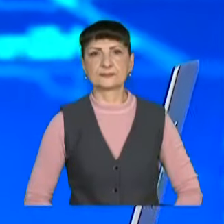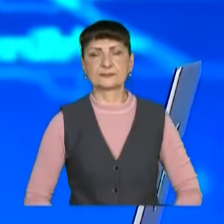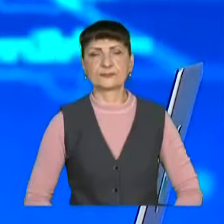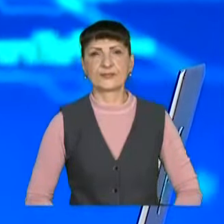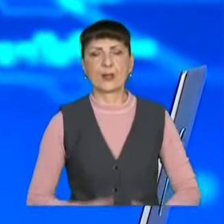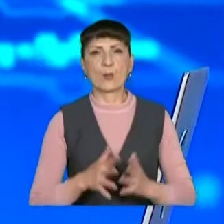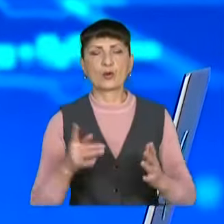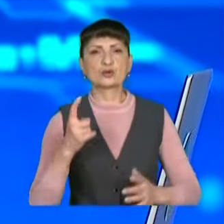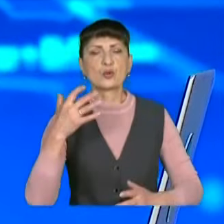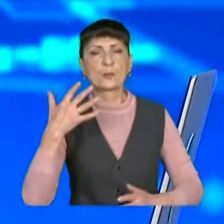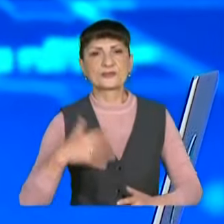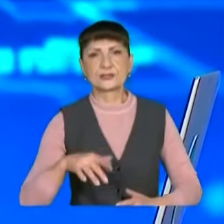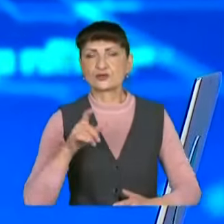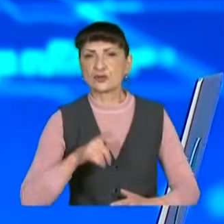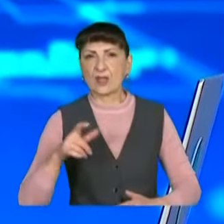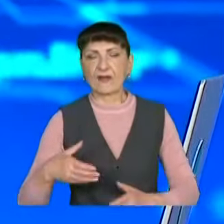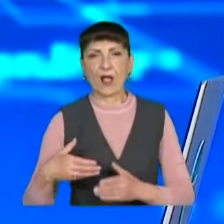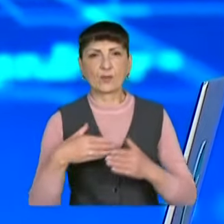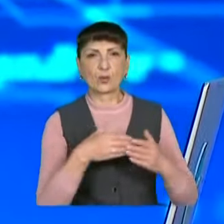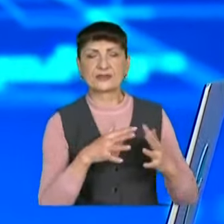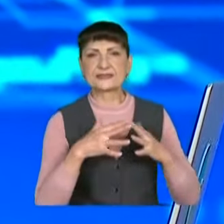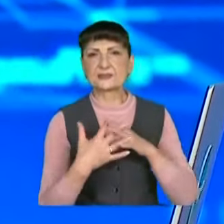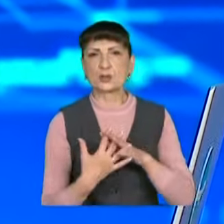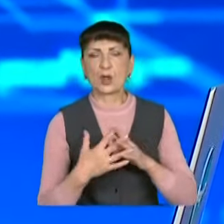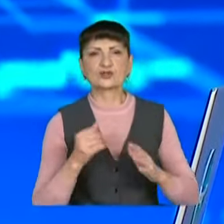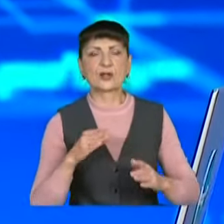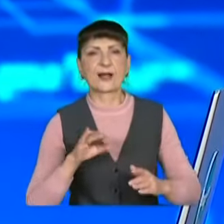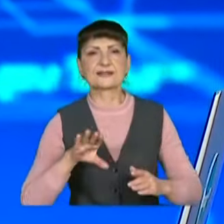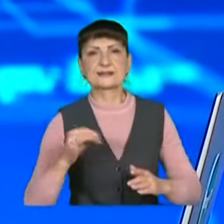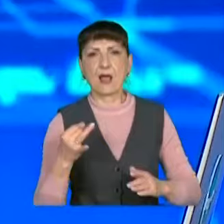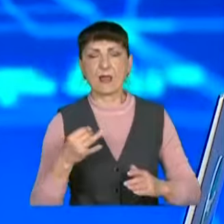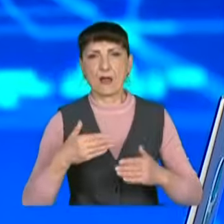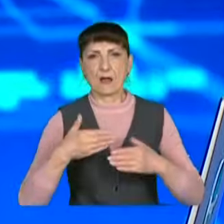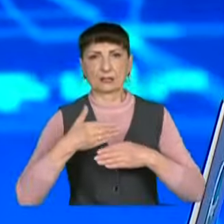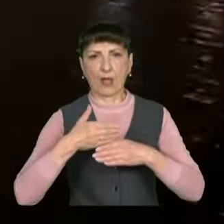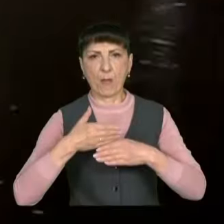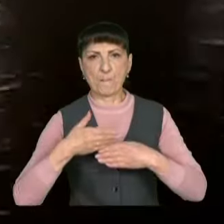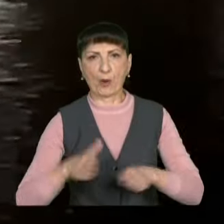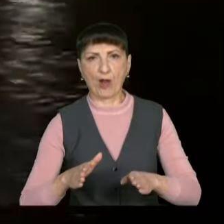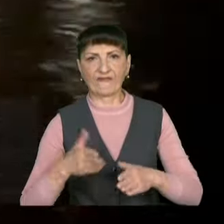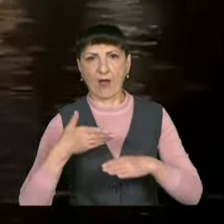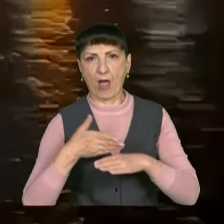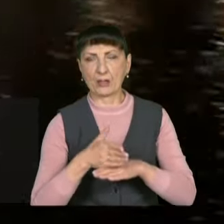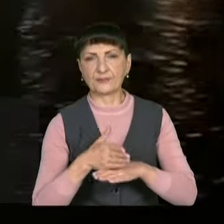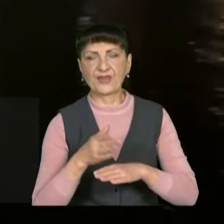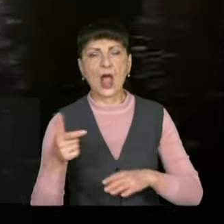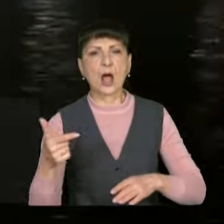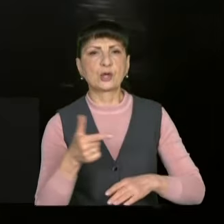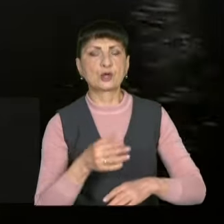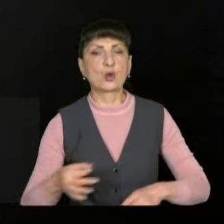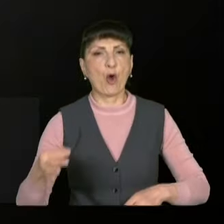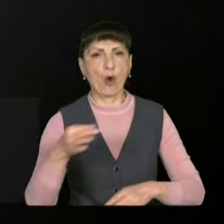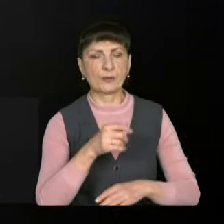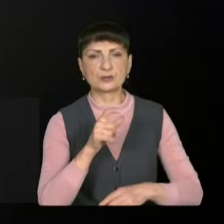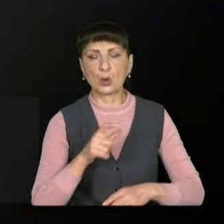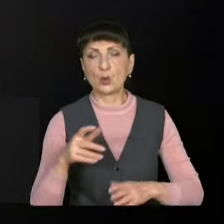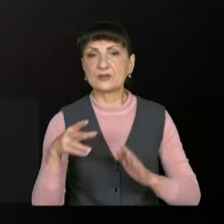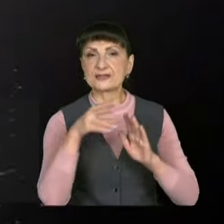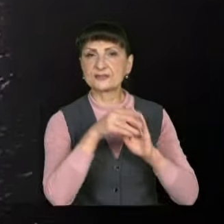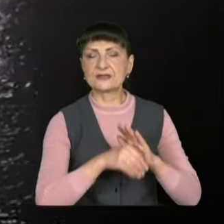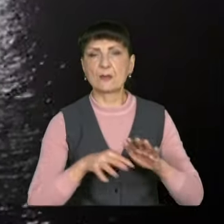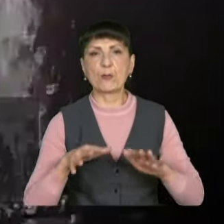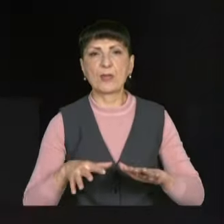Больше 150 человек эвакуированы в селе Жалгансай из-за прорыва дамбы. ЧС произошло в Атырауской области. Жителей разместили в